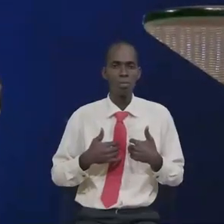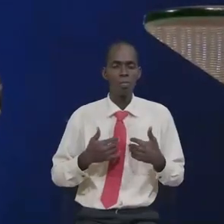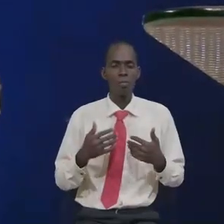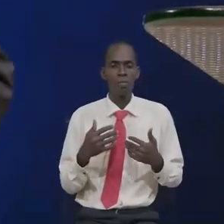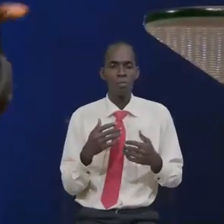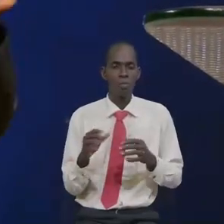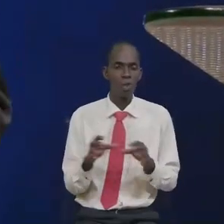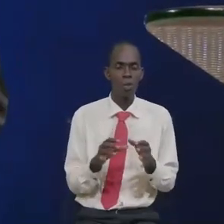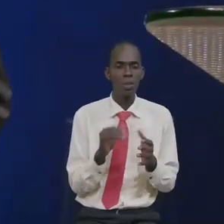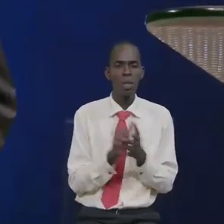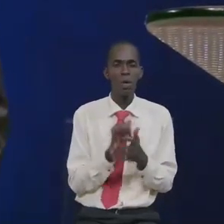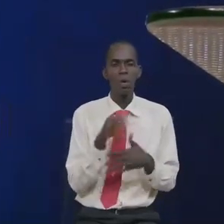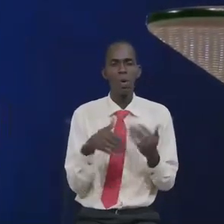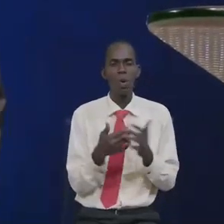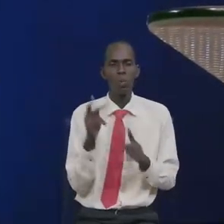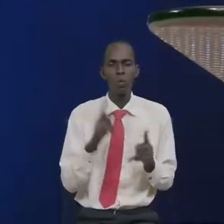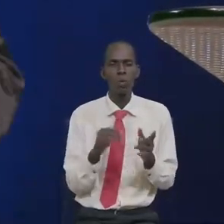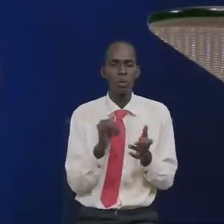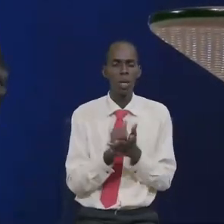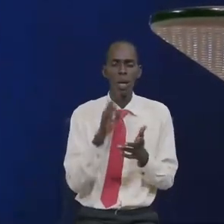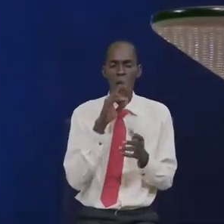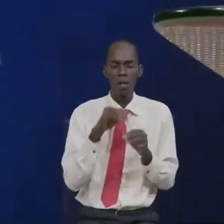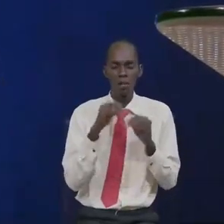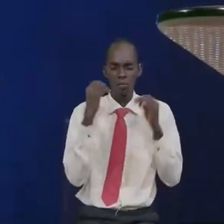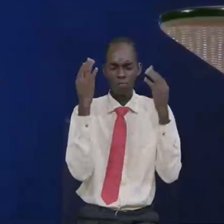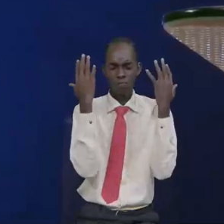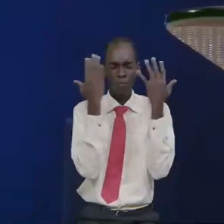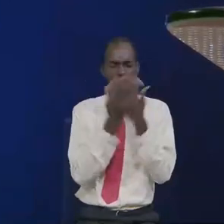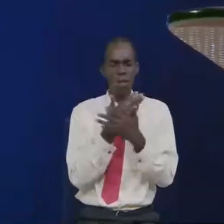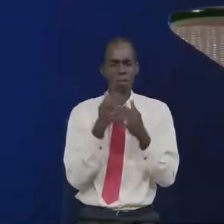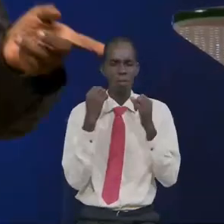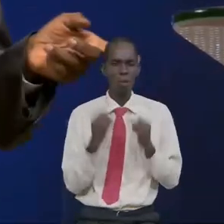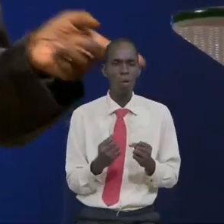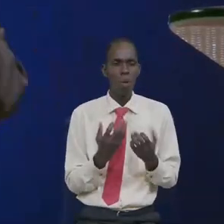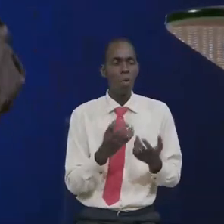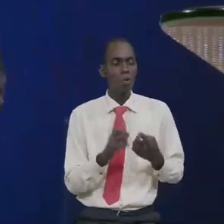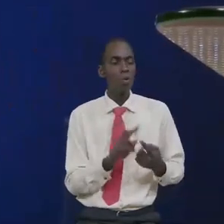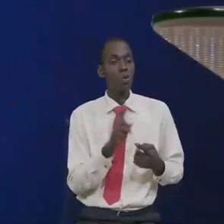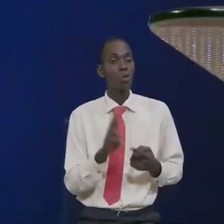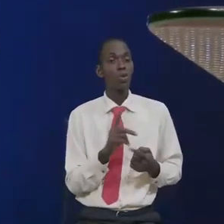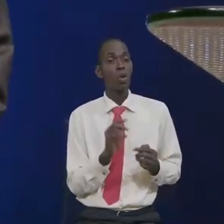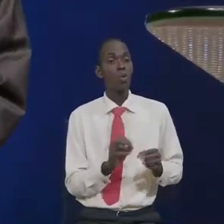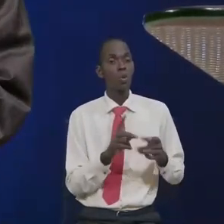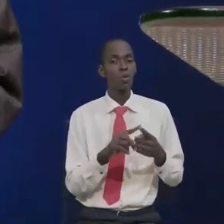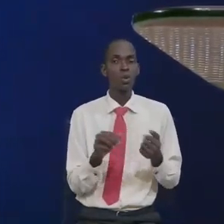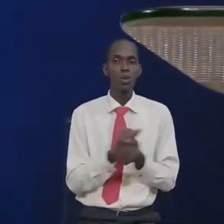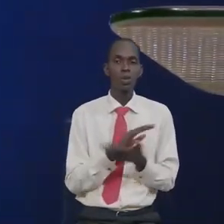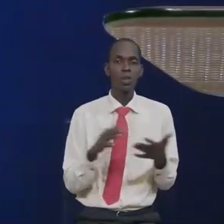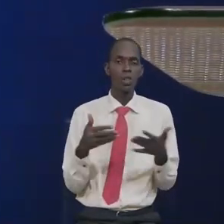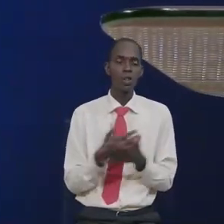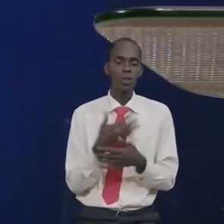les gens qui sont dans l'occultisme et les pouvoirs des ténèbres, ils veulent utiliser la création de Dieu pour détruire les nouvelles créatures en